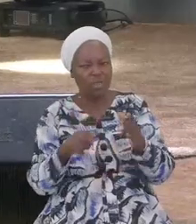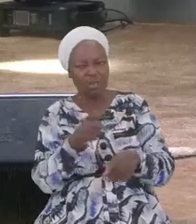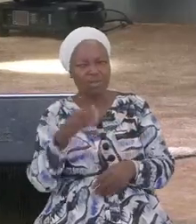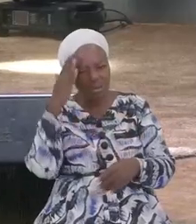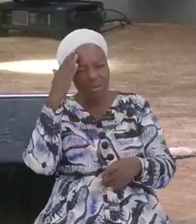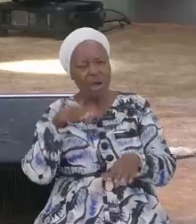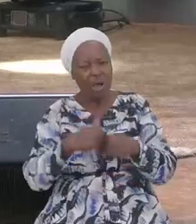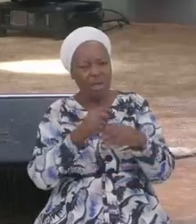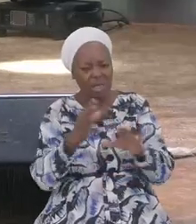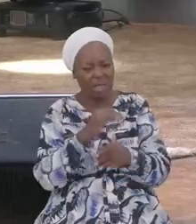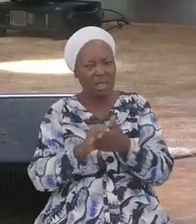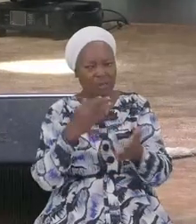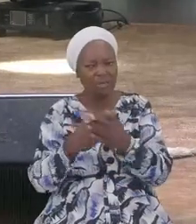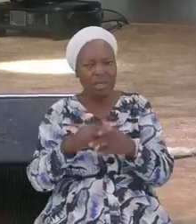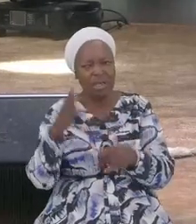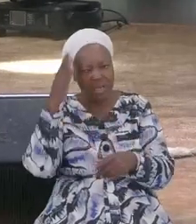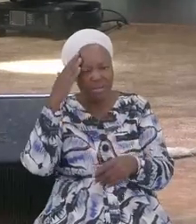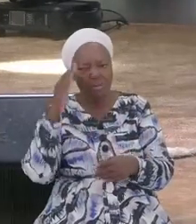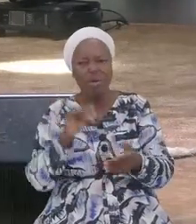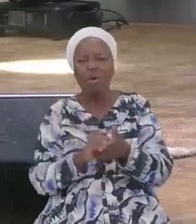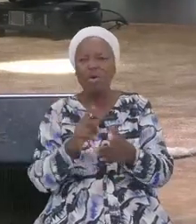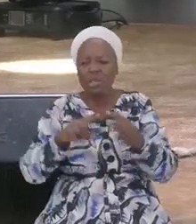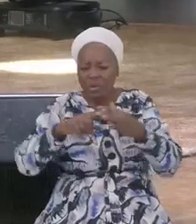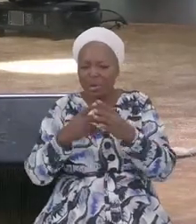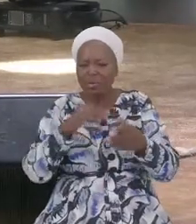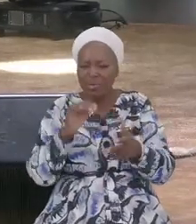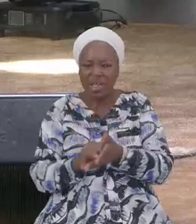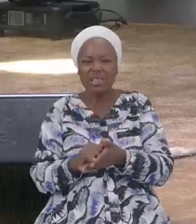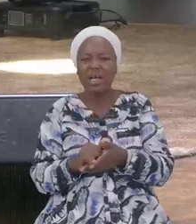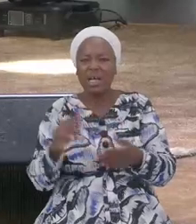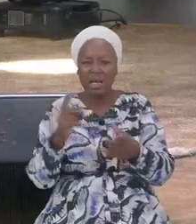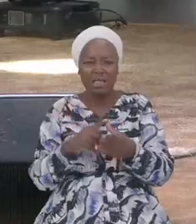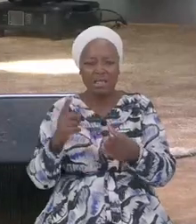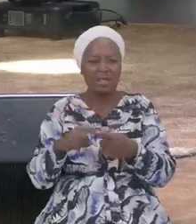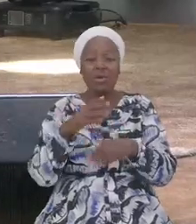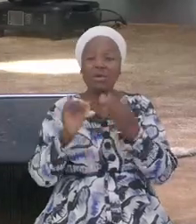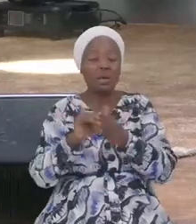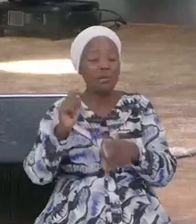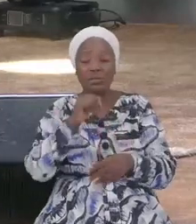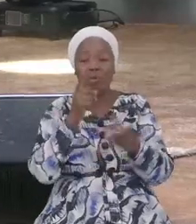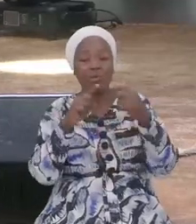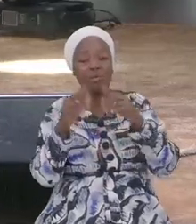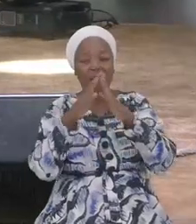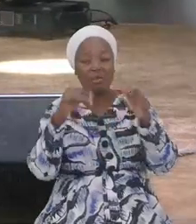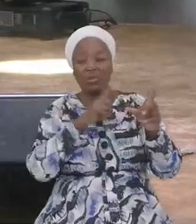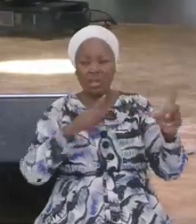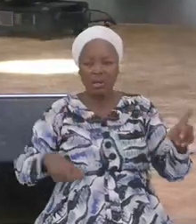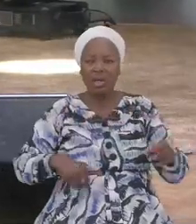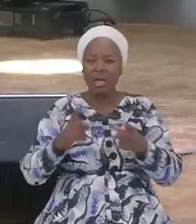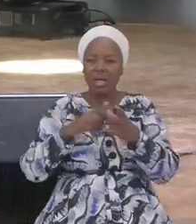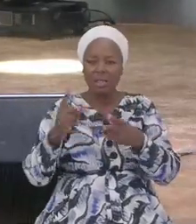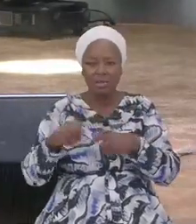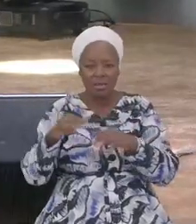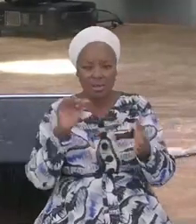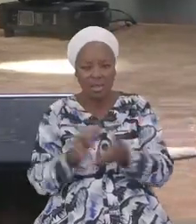et les ressources qui viennent, les ressources venant d'un chien ne doivent pas venir dans le sanctuaire de Dieu. Et maintenant, après avoir